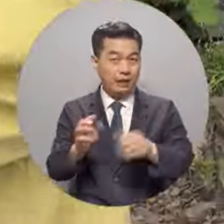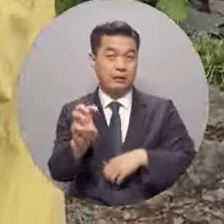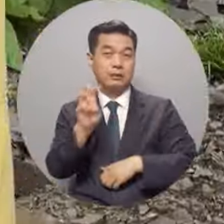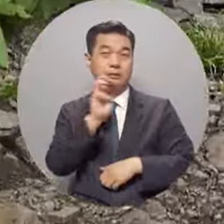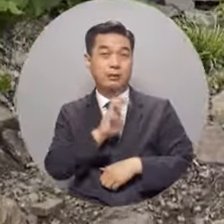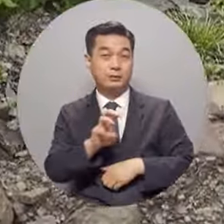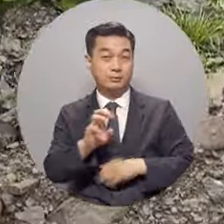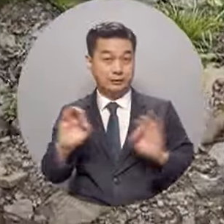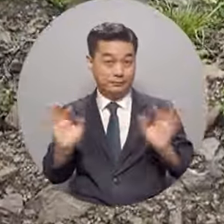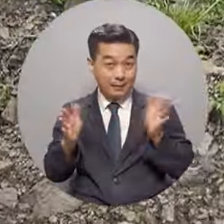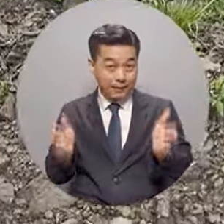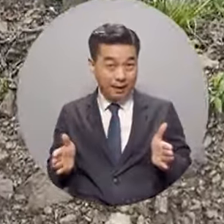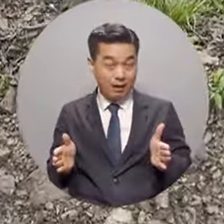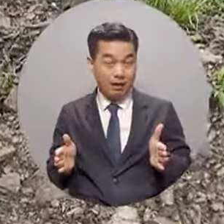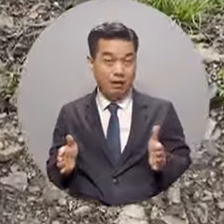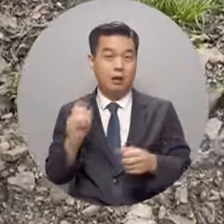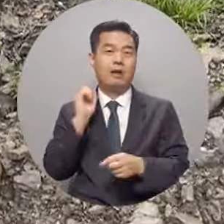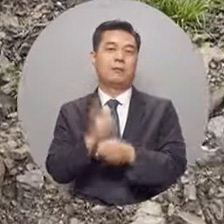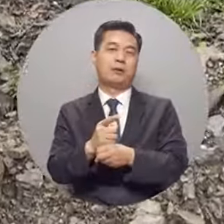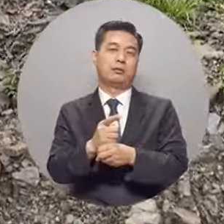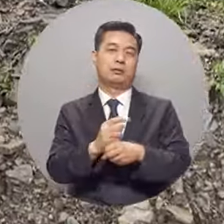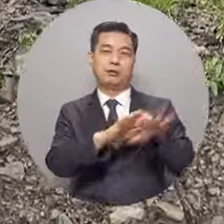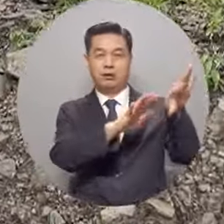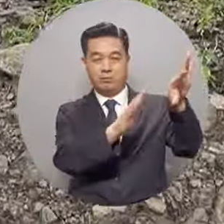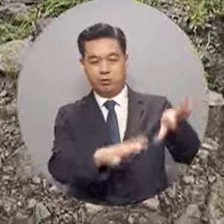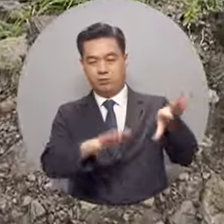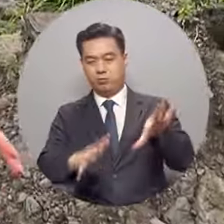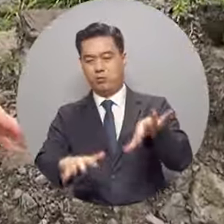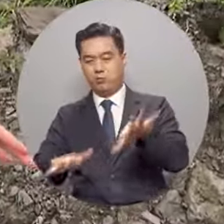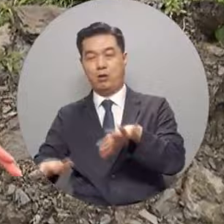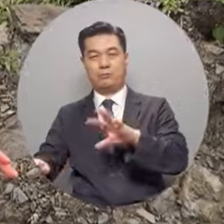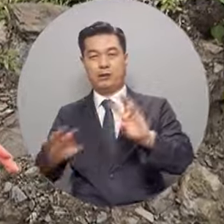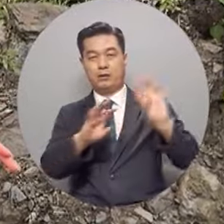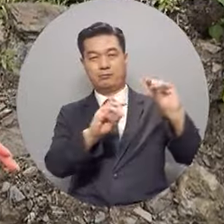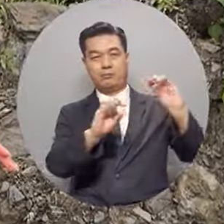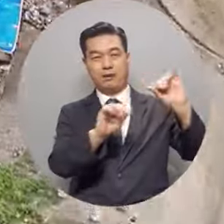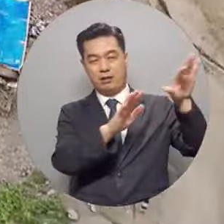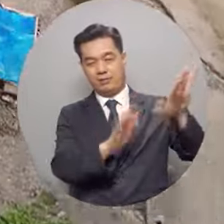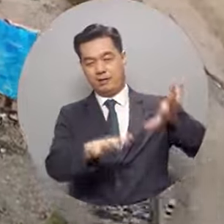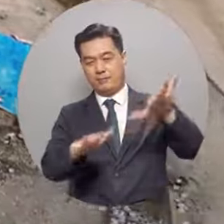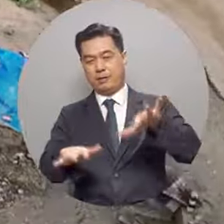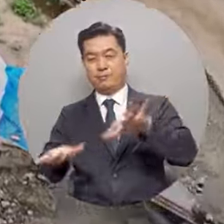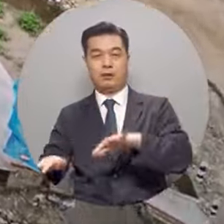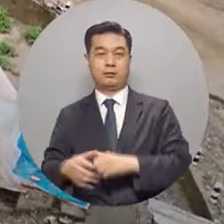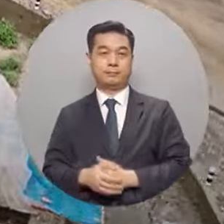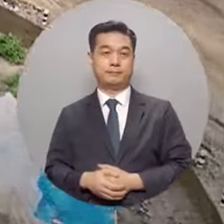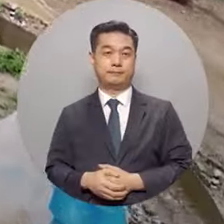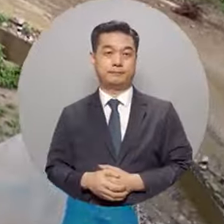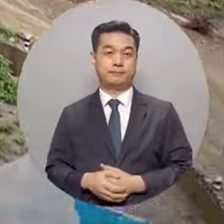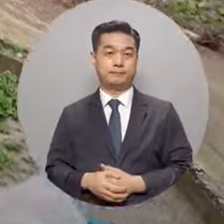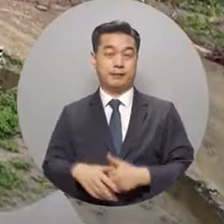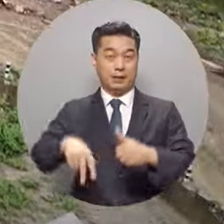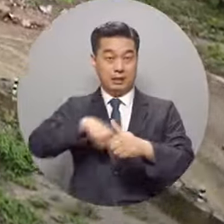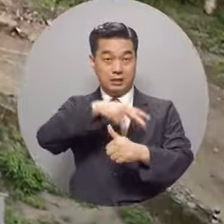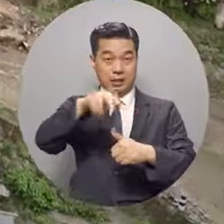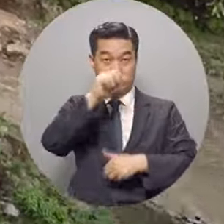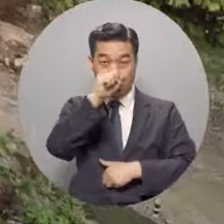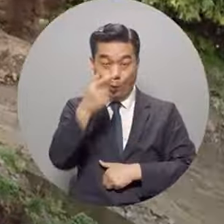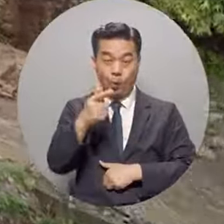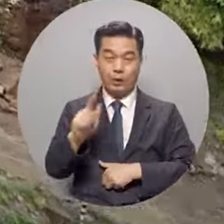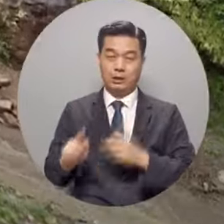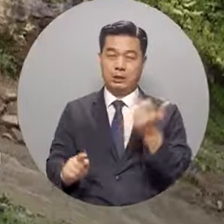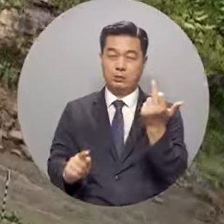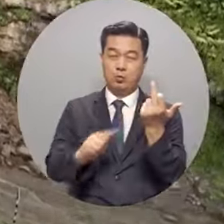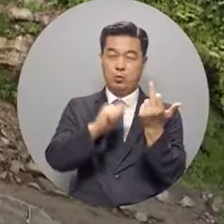30분밖에 되지 않았는데요. 벌써 이렇게 폭포처럼 흙탕물이 내려오고 있습니다. 열악한 환경의 고산지대 마을들엔